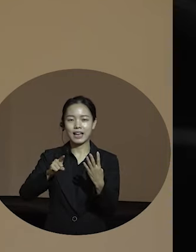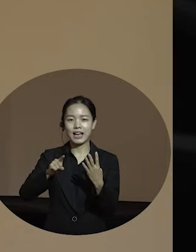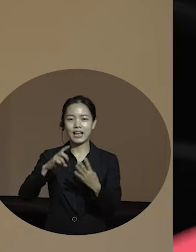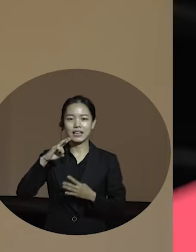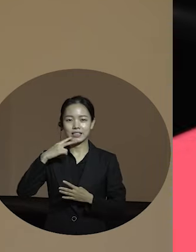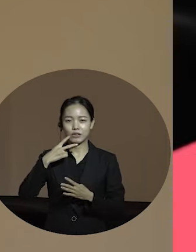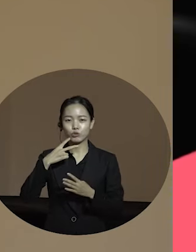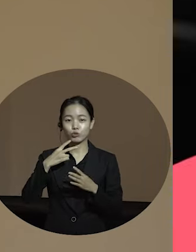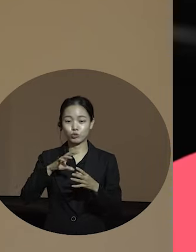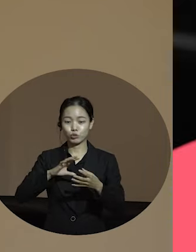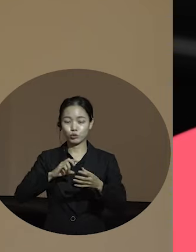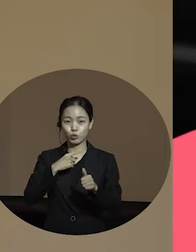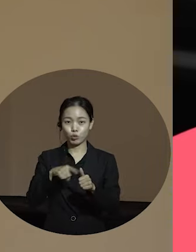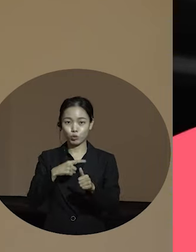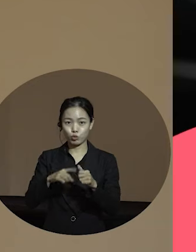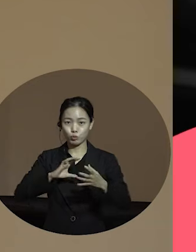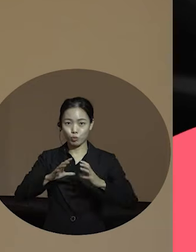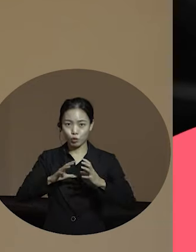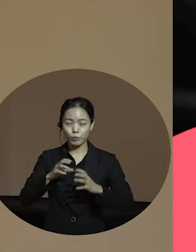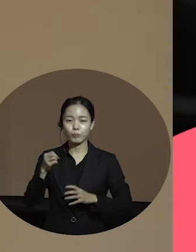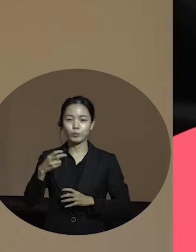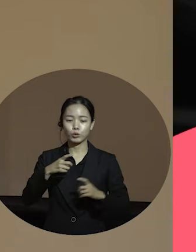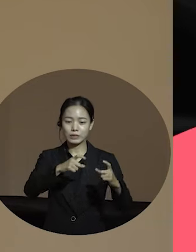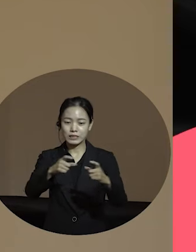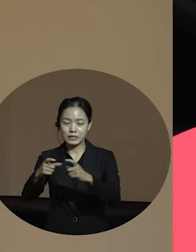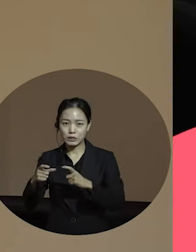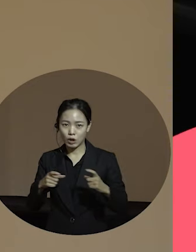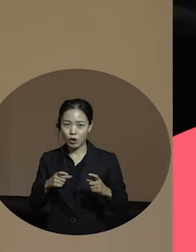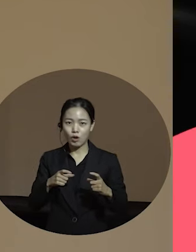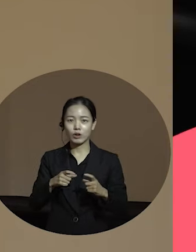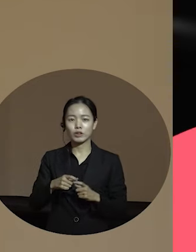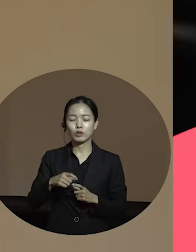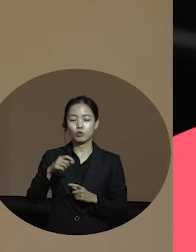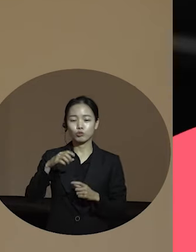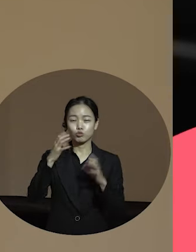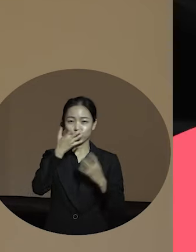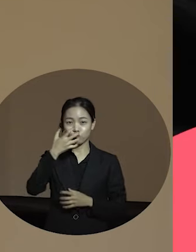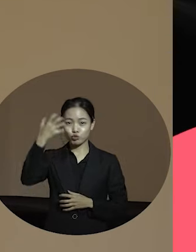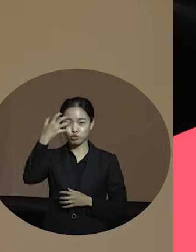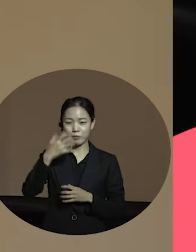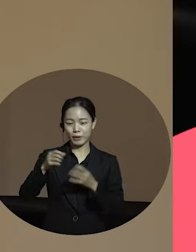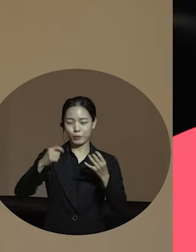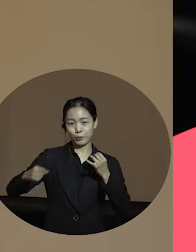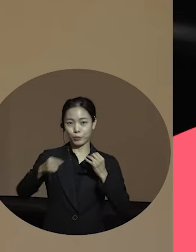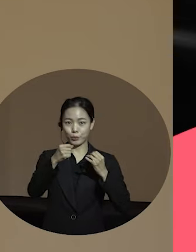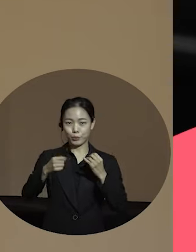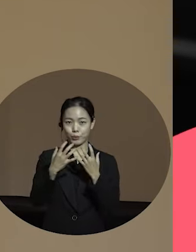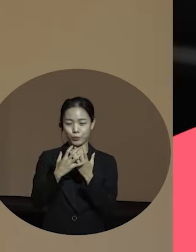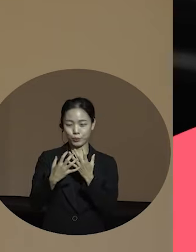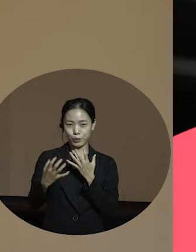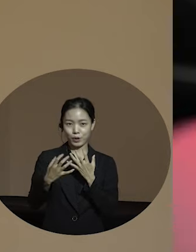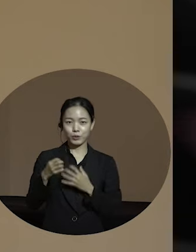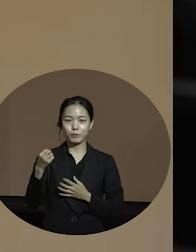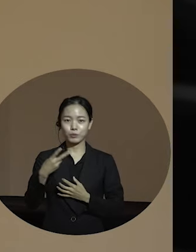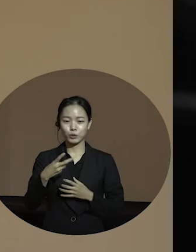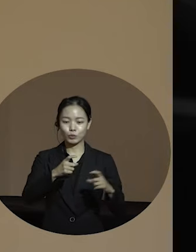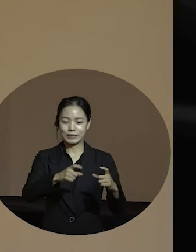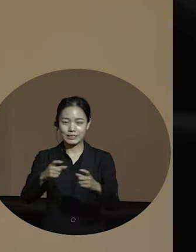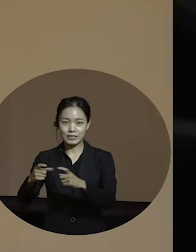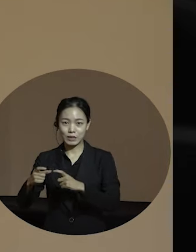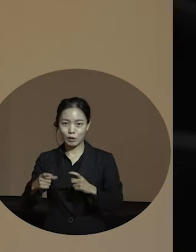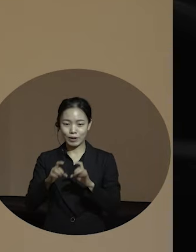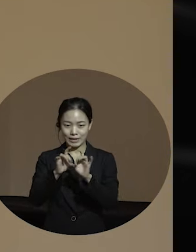또 37개 지역에서 진행되는 꿈의 오케스트라 꿈의 향연, 21개 지역에서 진행되는 치유도